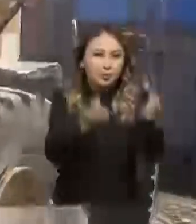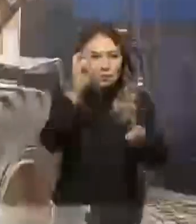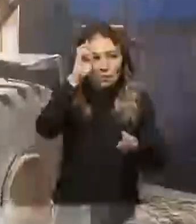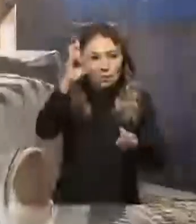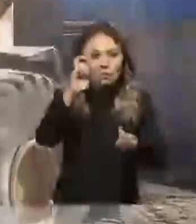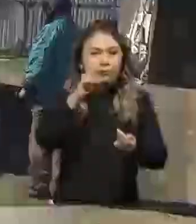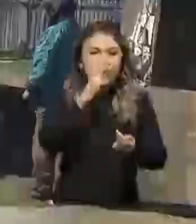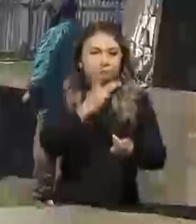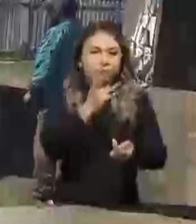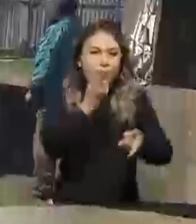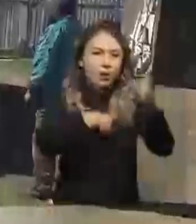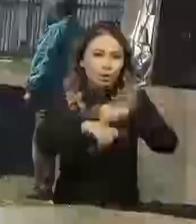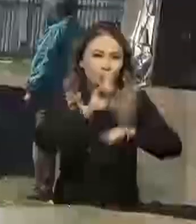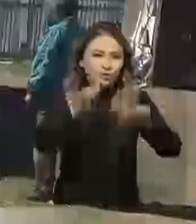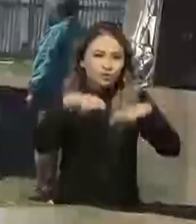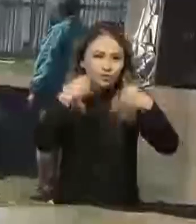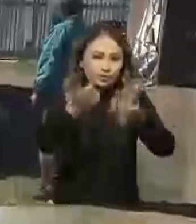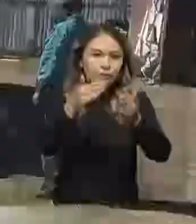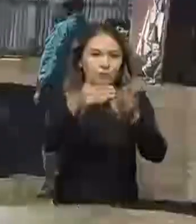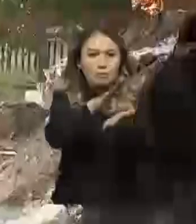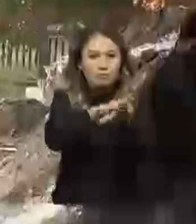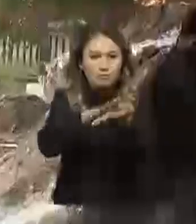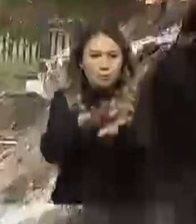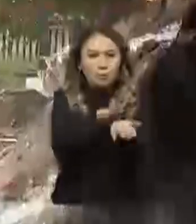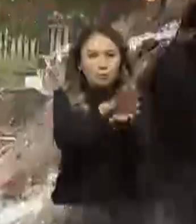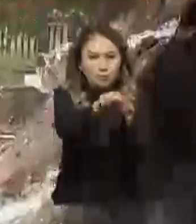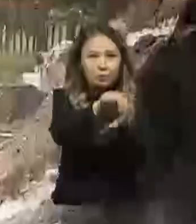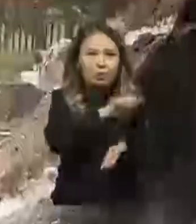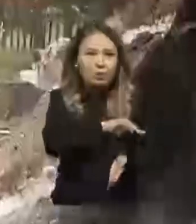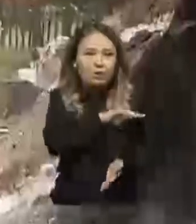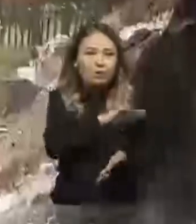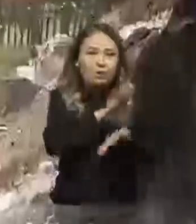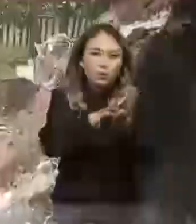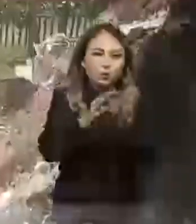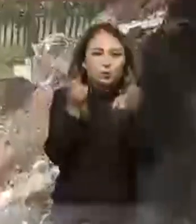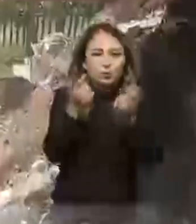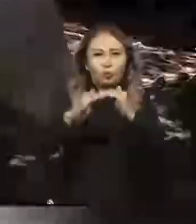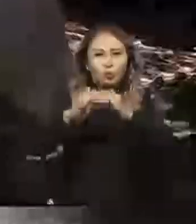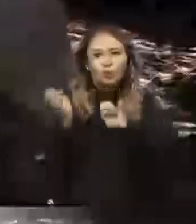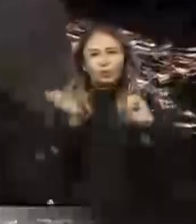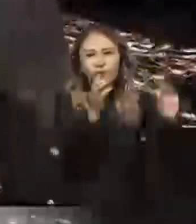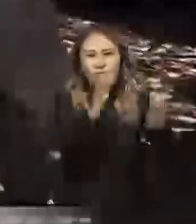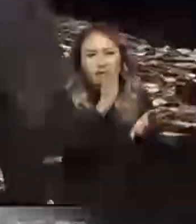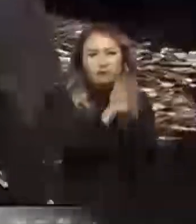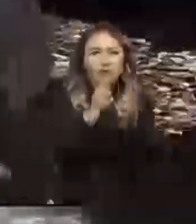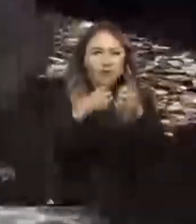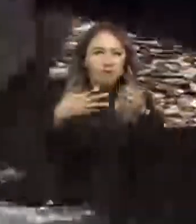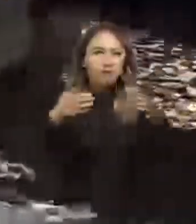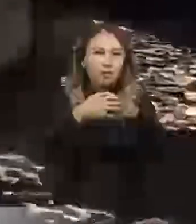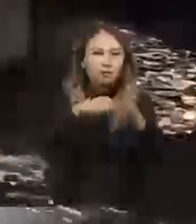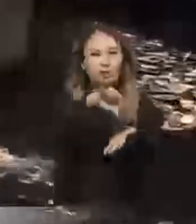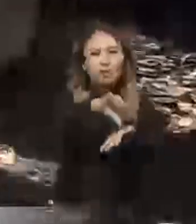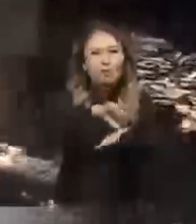телімдерін мемлекет меншігіне қайтарып, үйінділердің орнын тазалау жұмыстары басталды. Күл қоқысты арнайы полигонға тасып, шығаруға 15